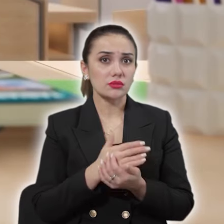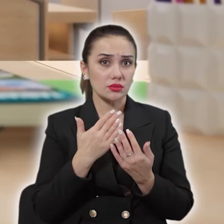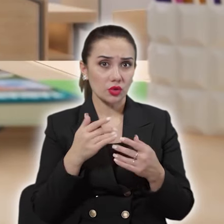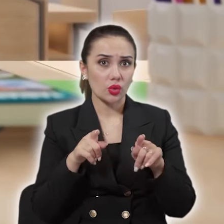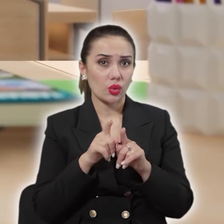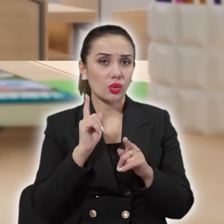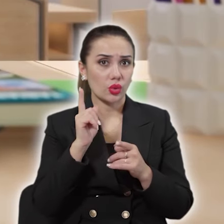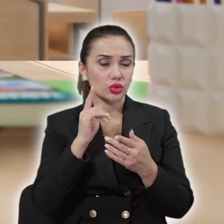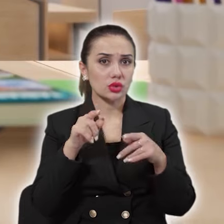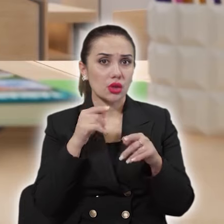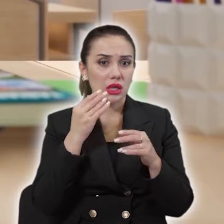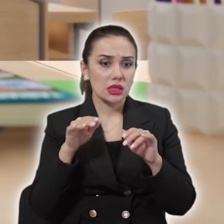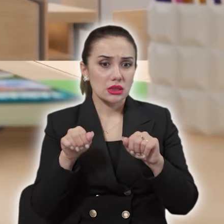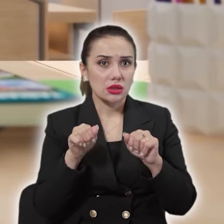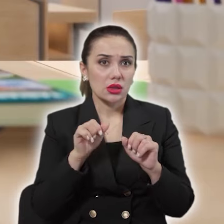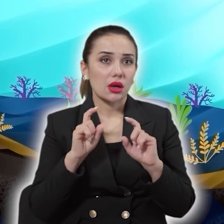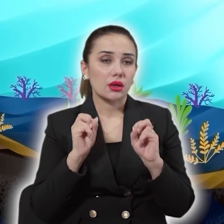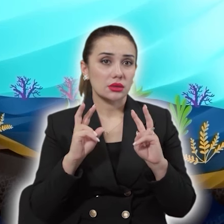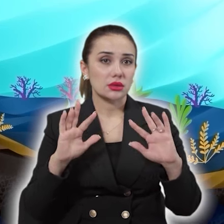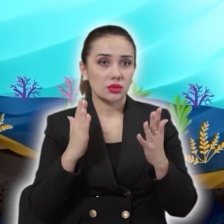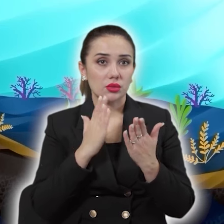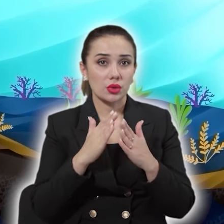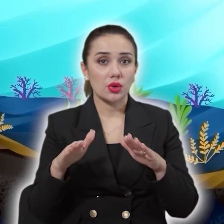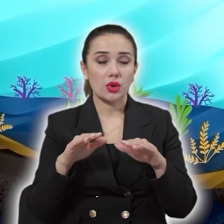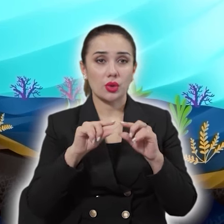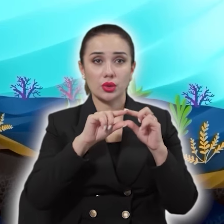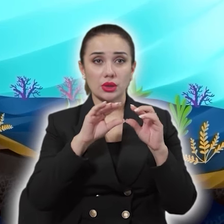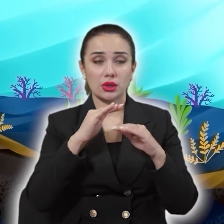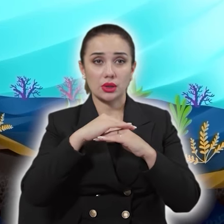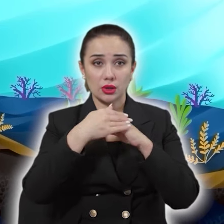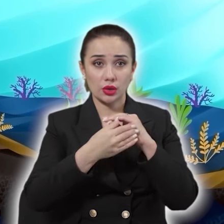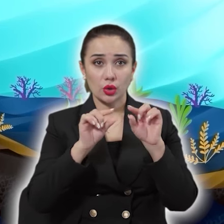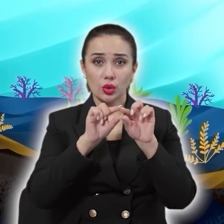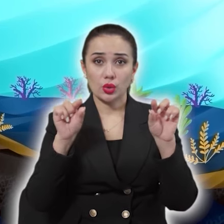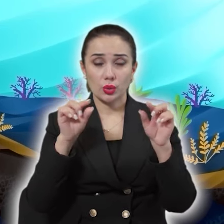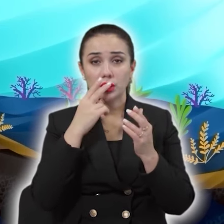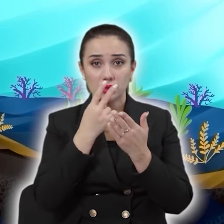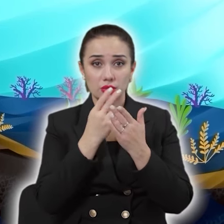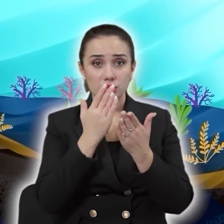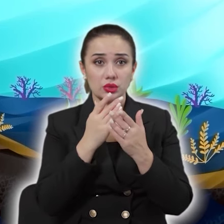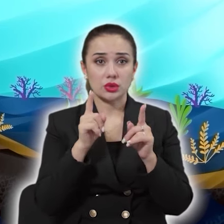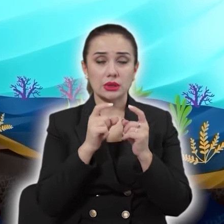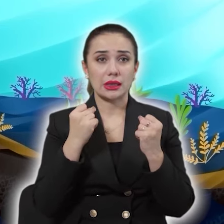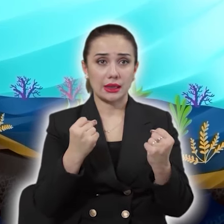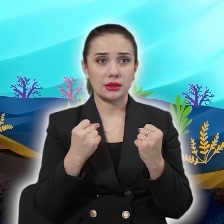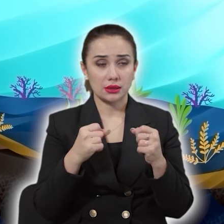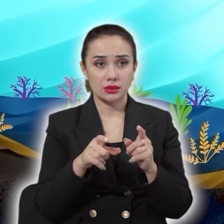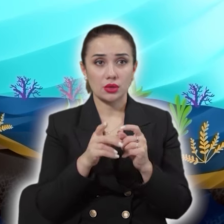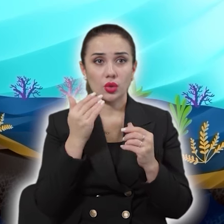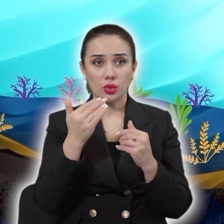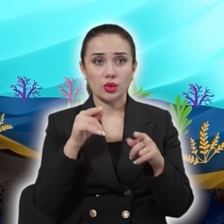Xo'sh, zilzila qanday hosil bo'ladi? Yer posti anchagina yupqa. Yupqaligiga qaraganda u juda